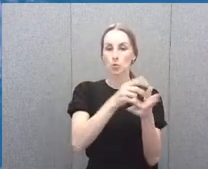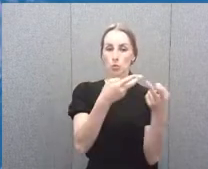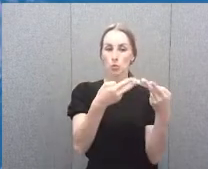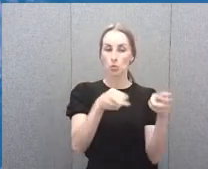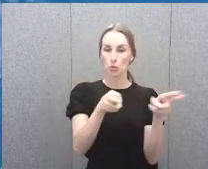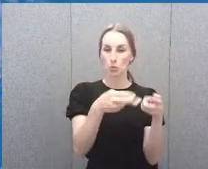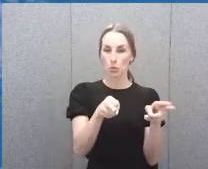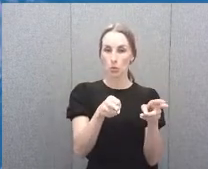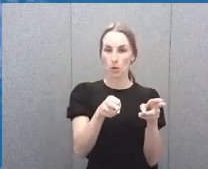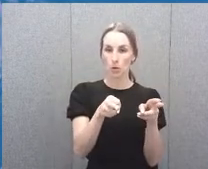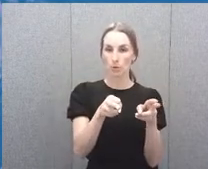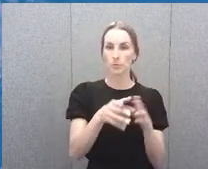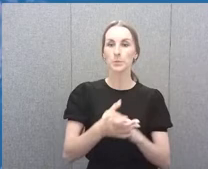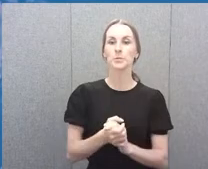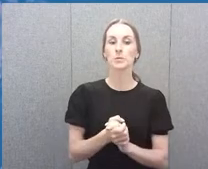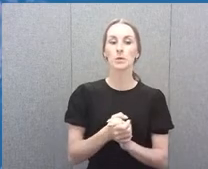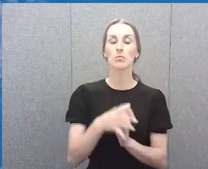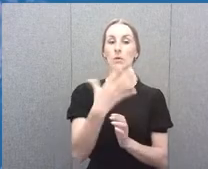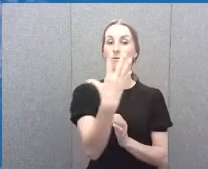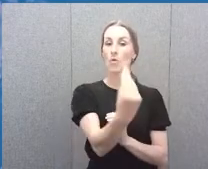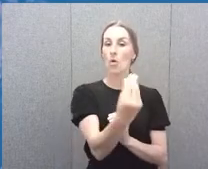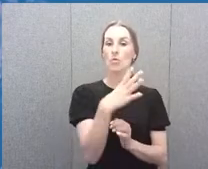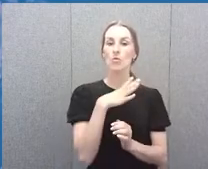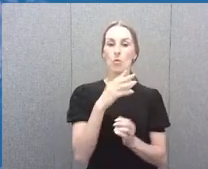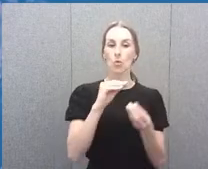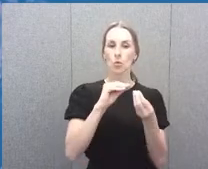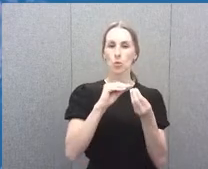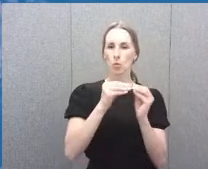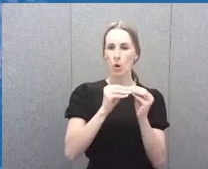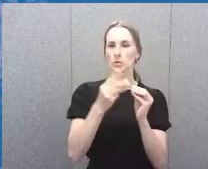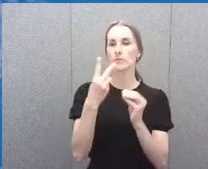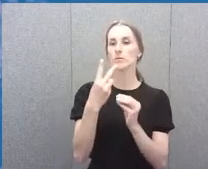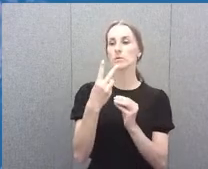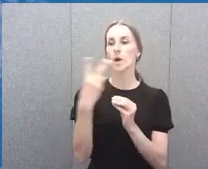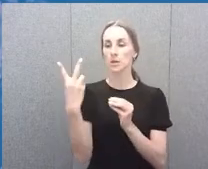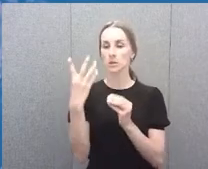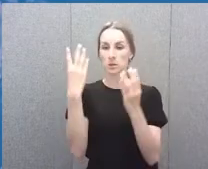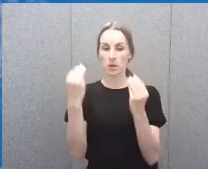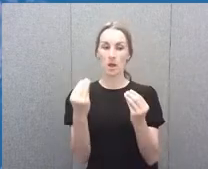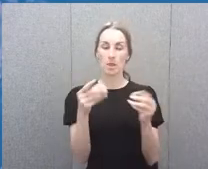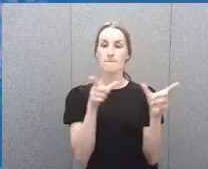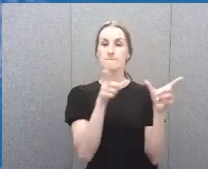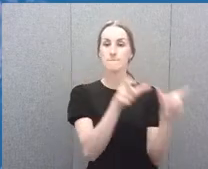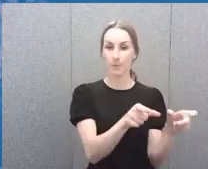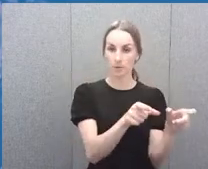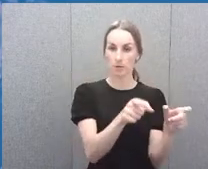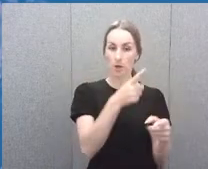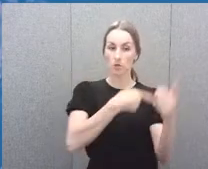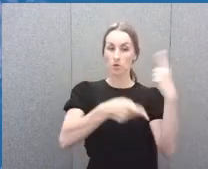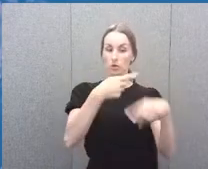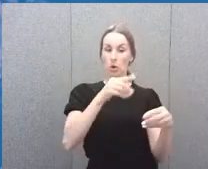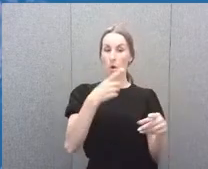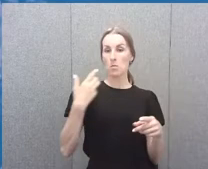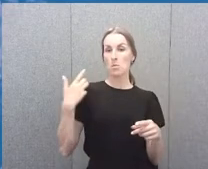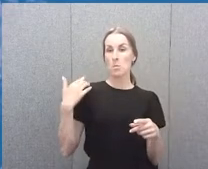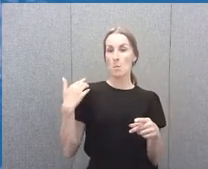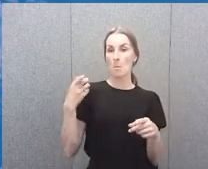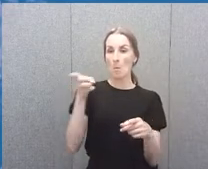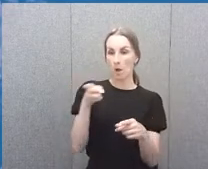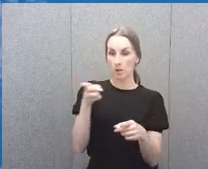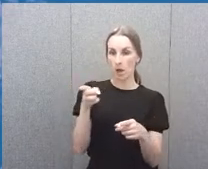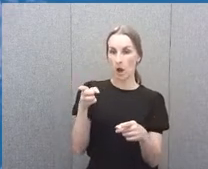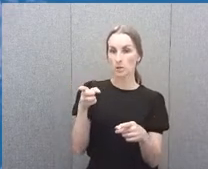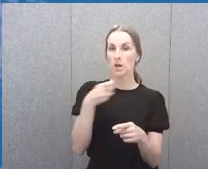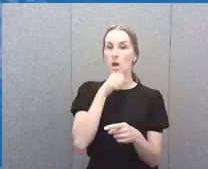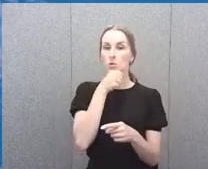перед Рождеством. Возвращалась в Беларусь со своими внуками и дочкой. Была задержана в аэропорту, и до сих